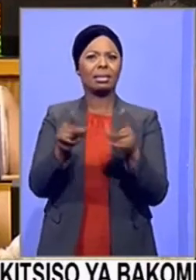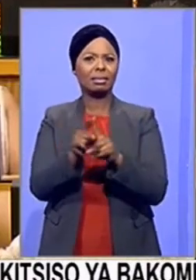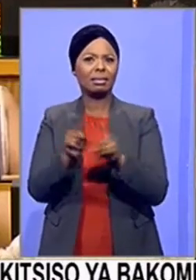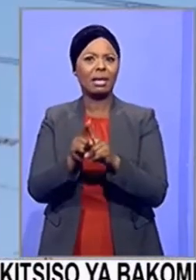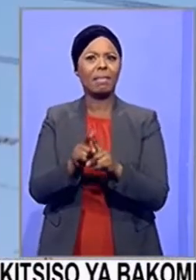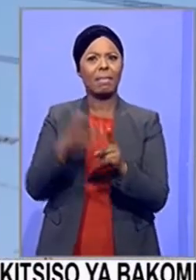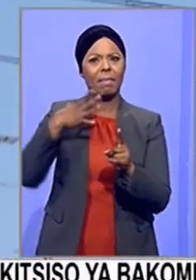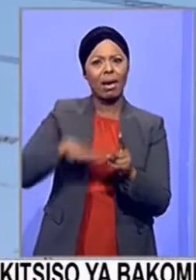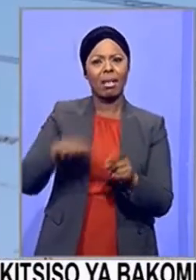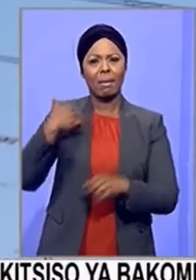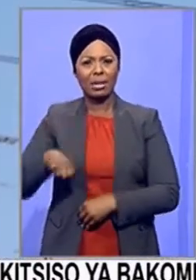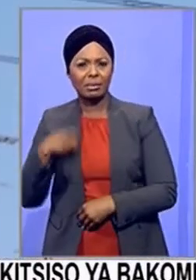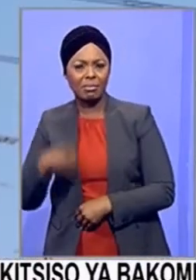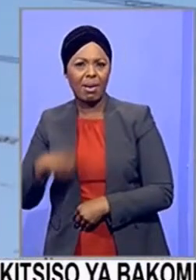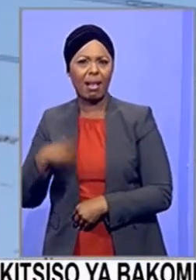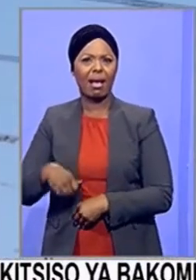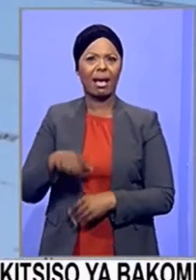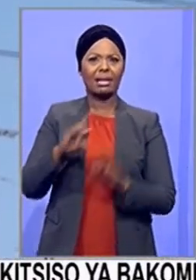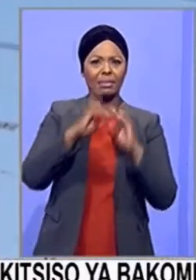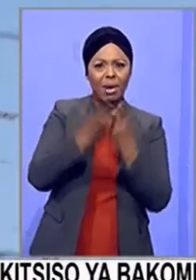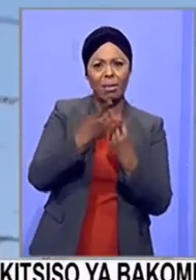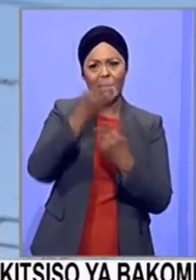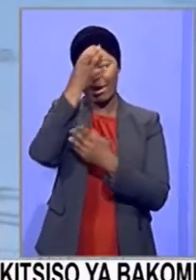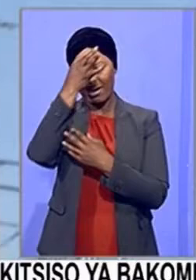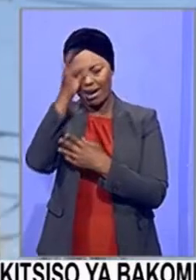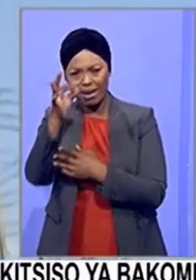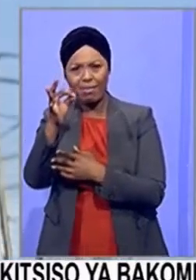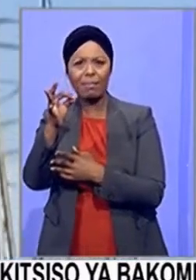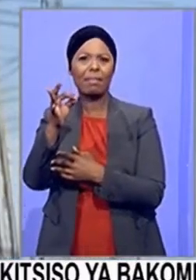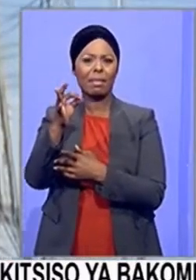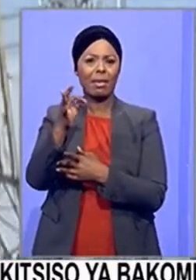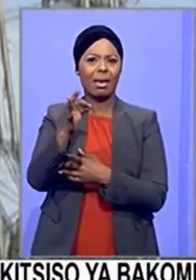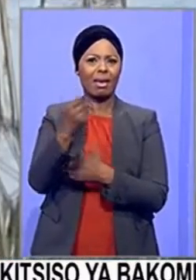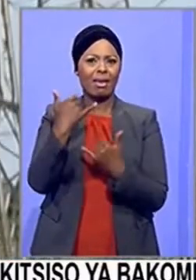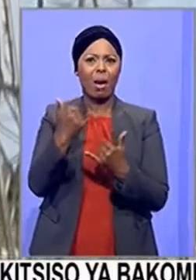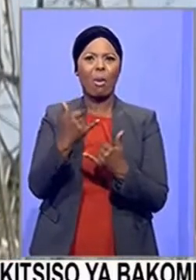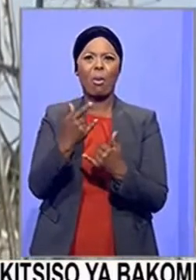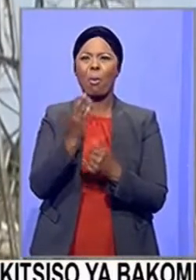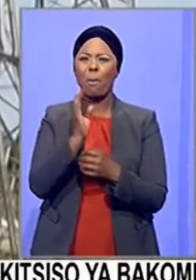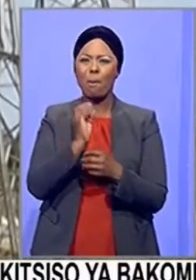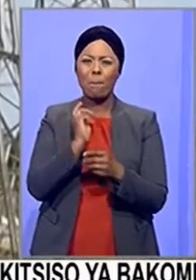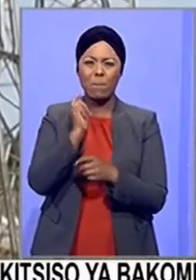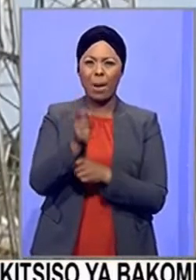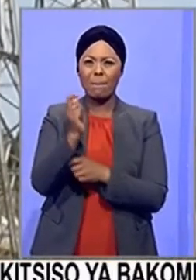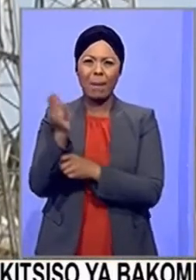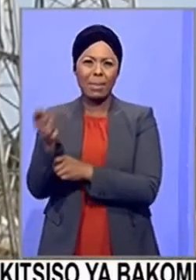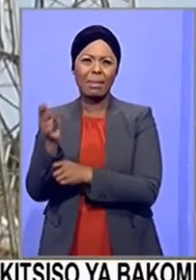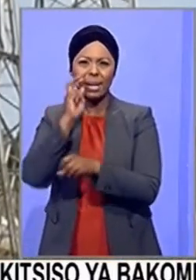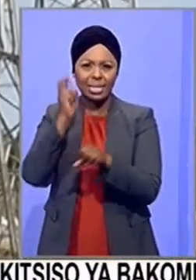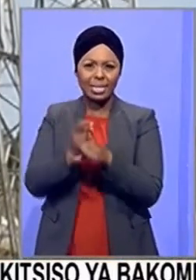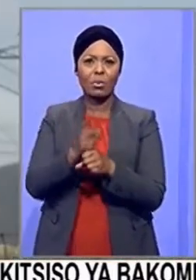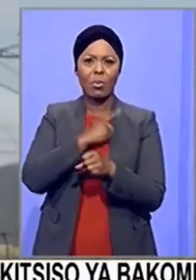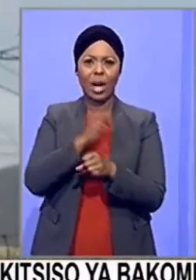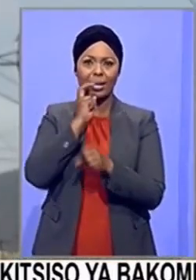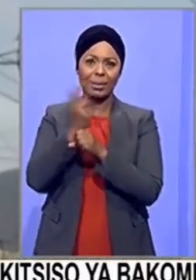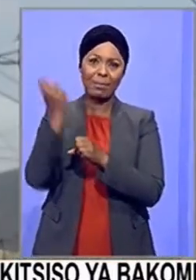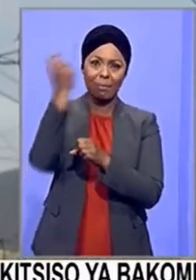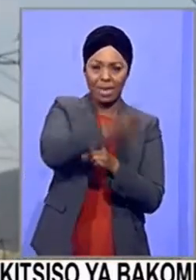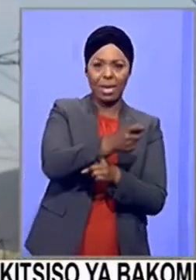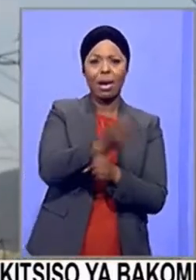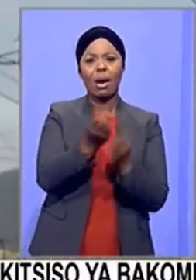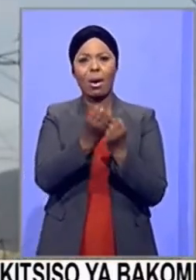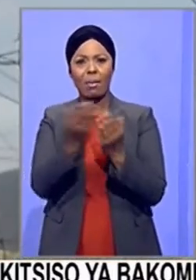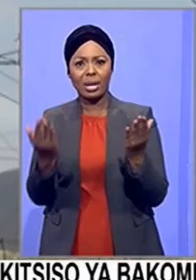le mebasepala tšeo di balolwago go dipilione tša diranta. Ga bjale Eskom e kolotwa dipilione tše